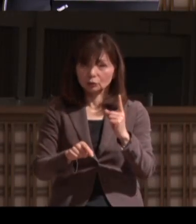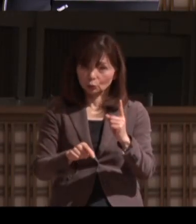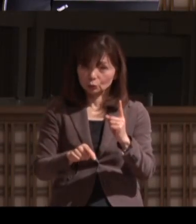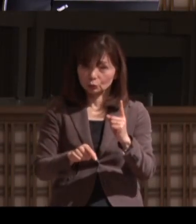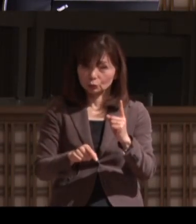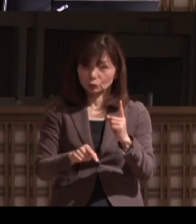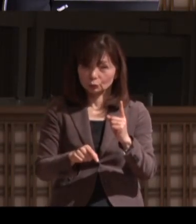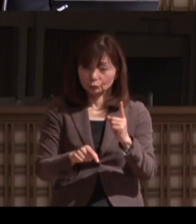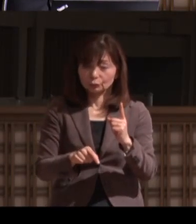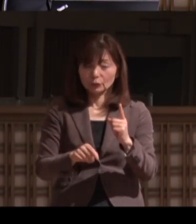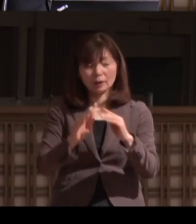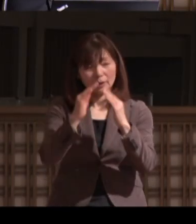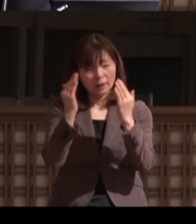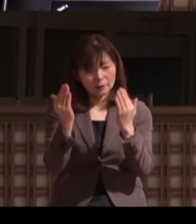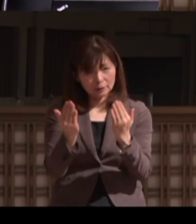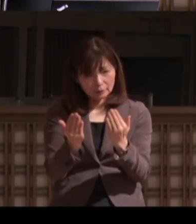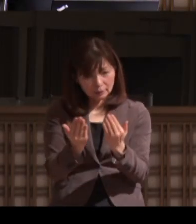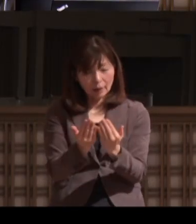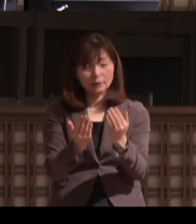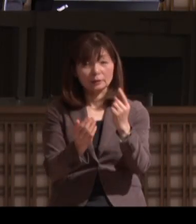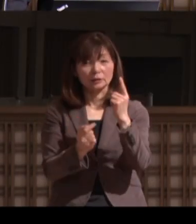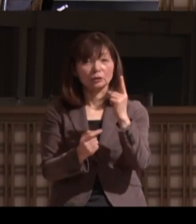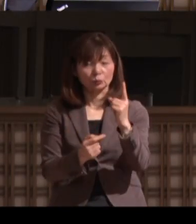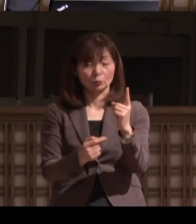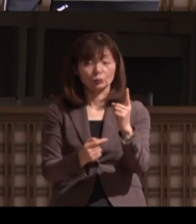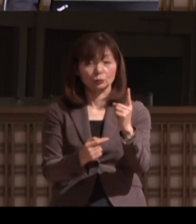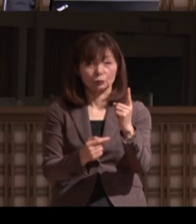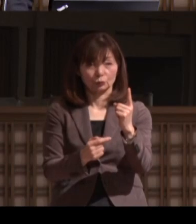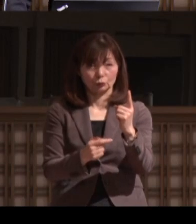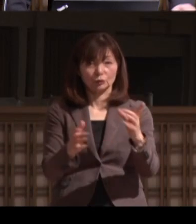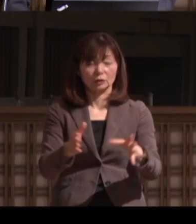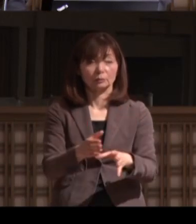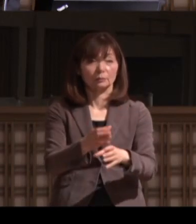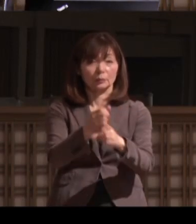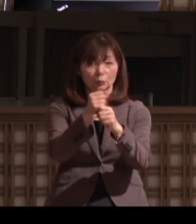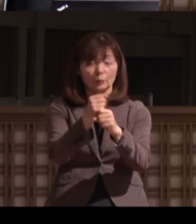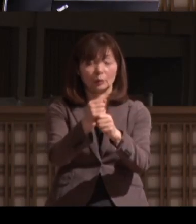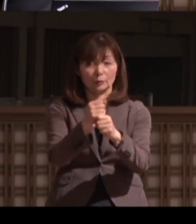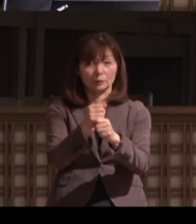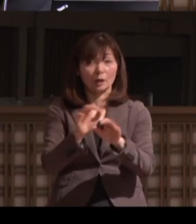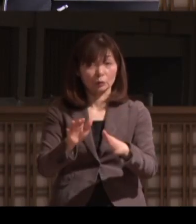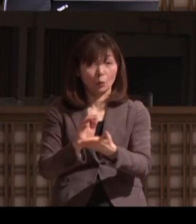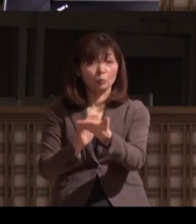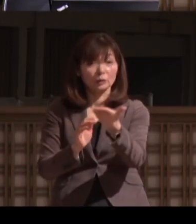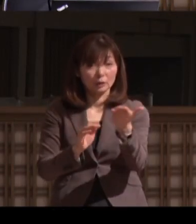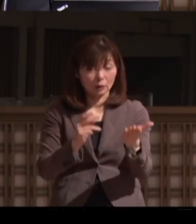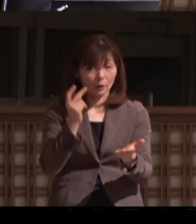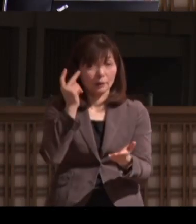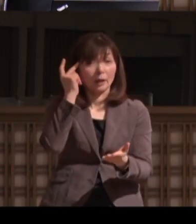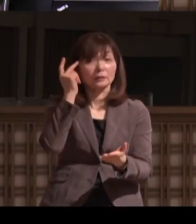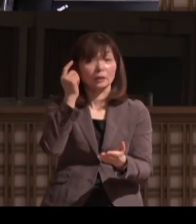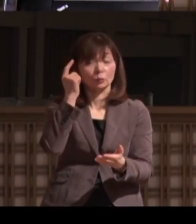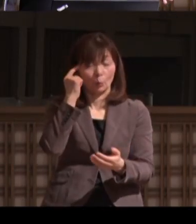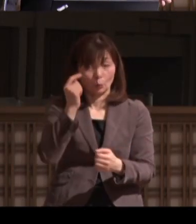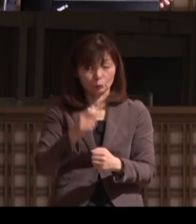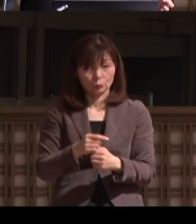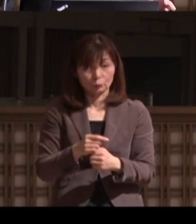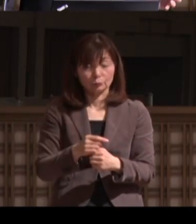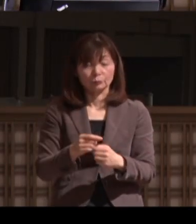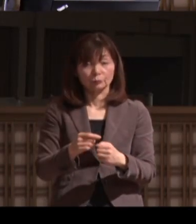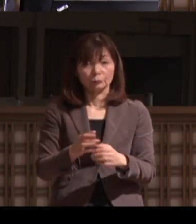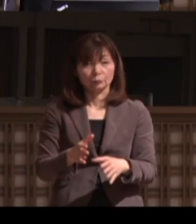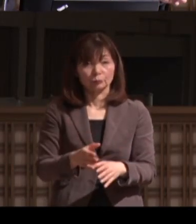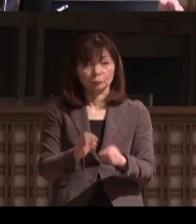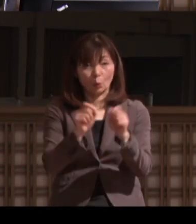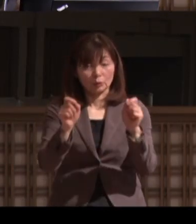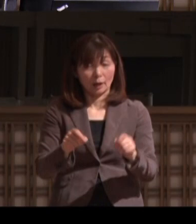けど大体この1点に集約されます今日ここにいらっしゃる方はきっとお感じになってるそれは何かと